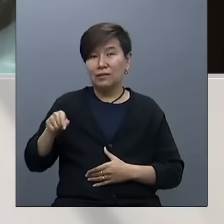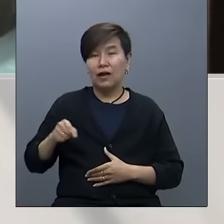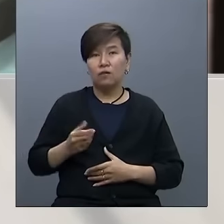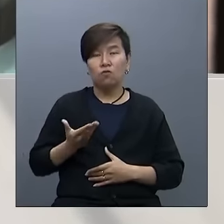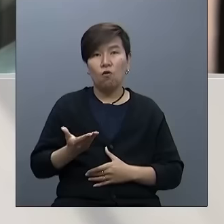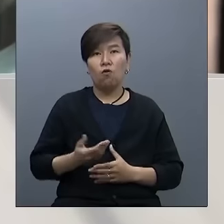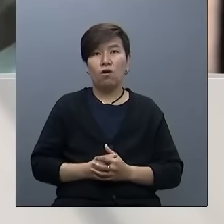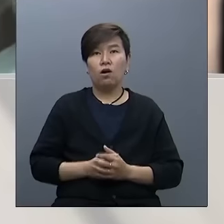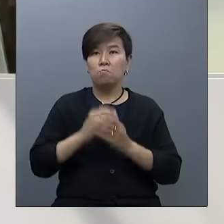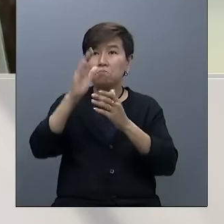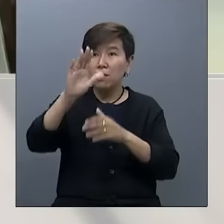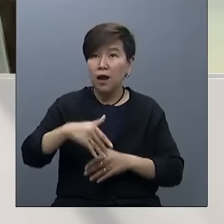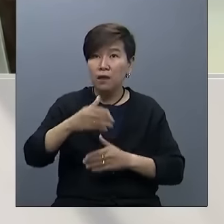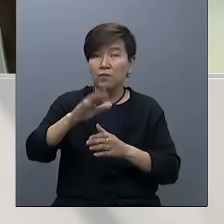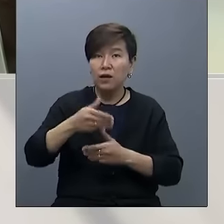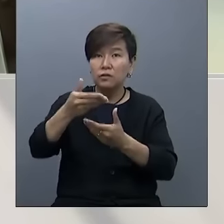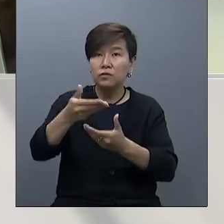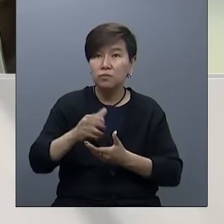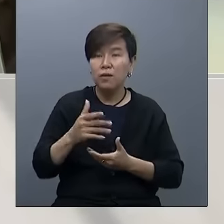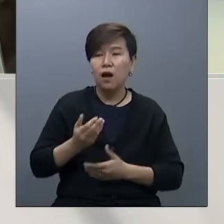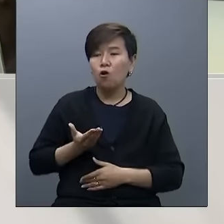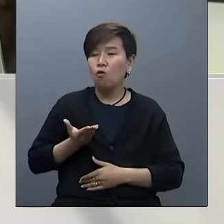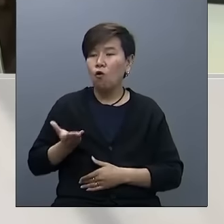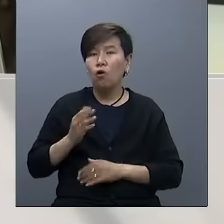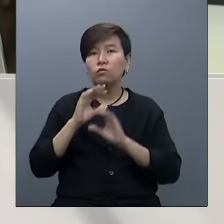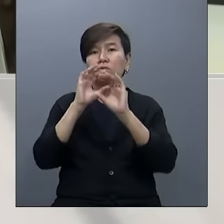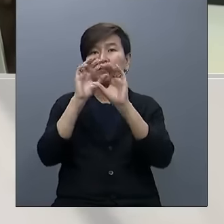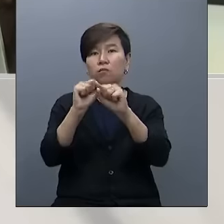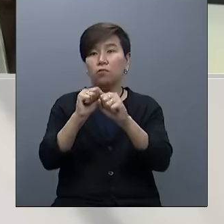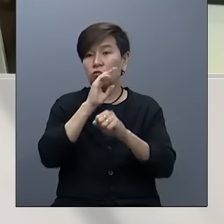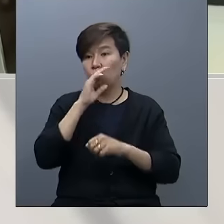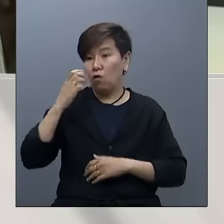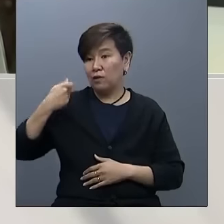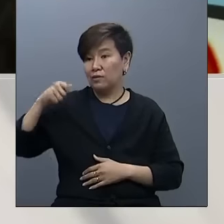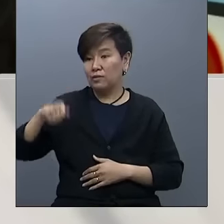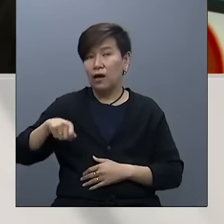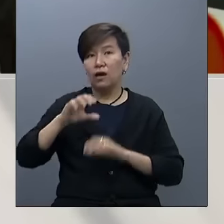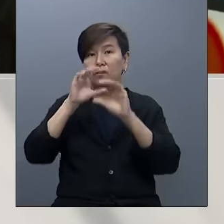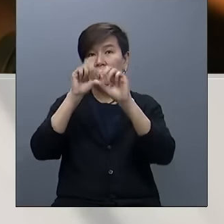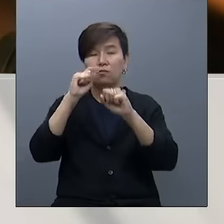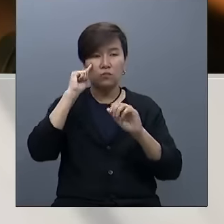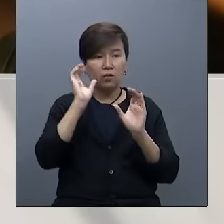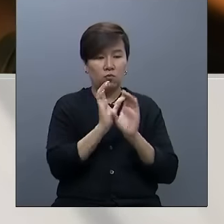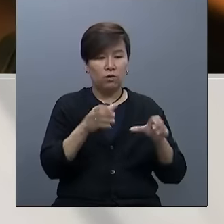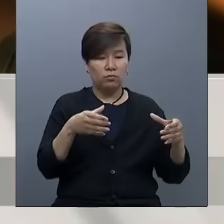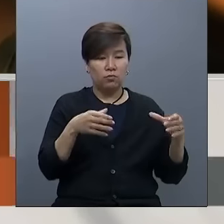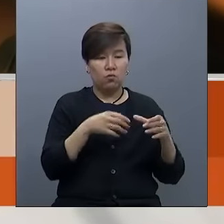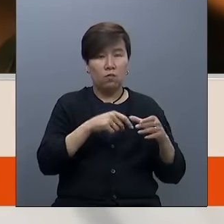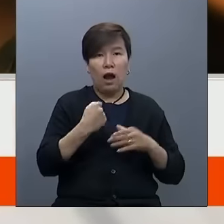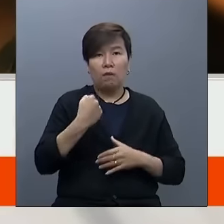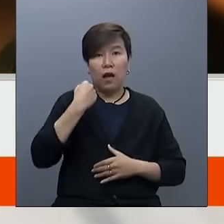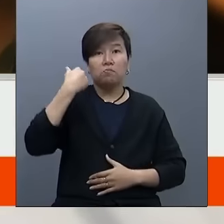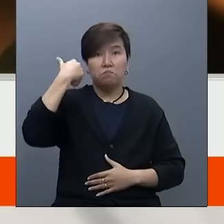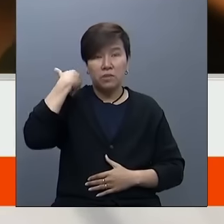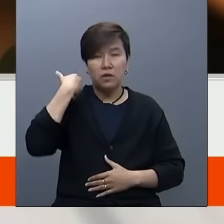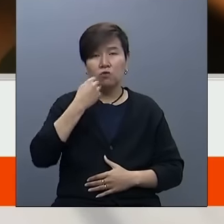ทราบข้อกล่าวหาเนี่ยก็อาจจะไปขอหมายจับทีนี้ถ้าเกิดศาลท่านออกหมายจับเนี่ยก็แสดงว่าตำรวจชุดนี้ก็มีอำนาจในการสอบสวนเรื่องนี้ถูกไหมครับ